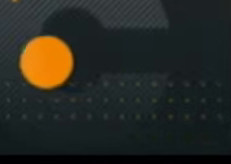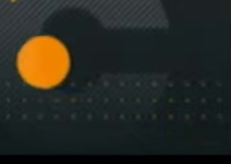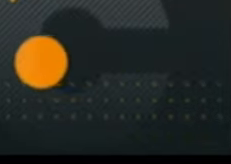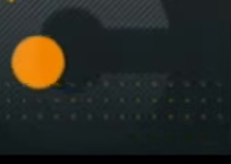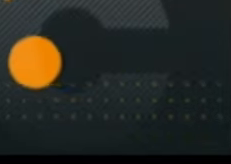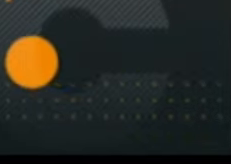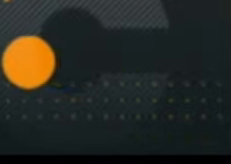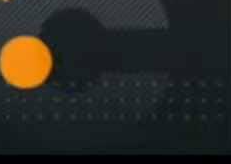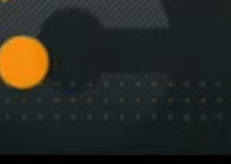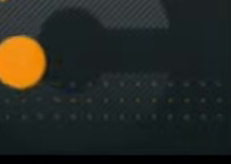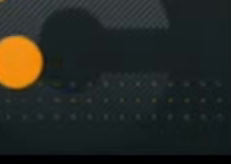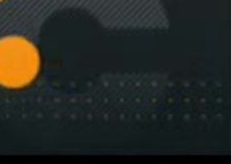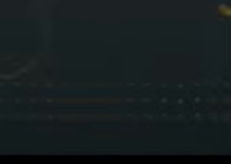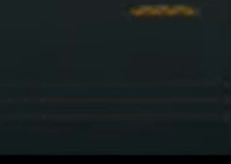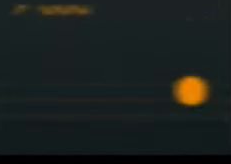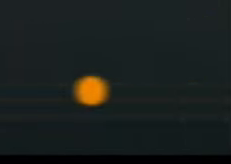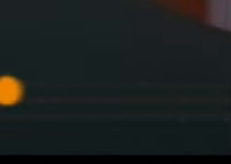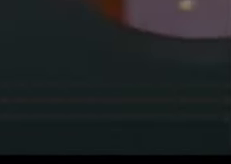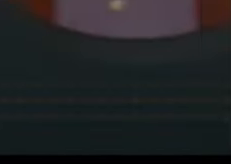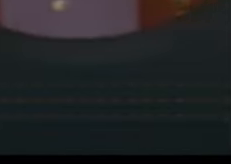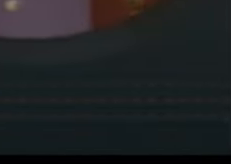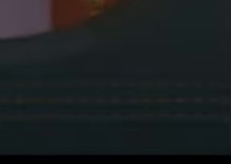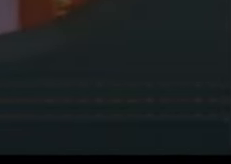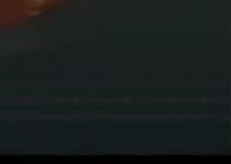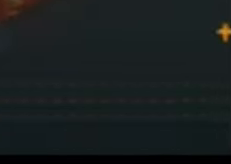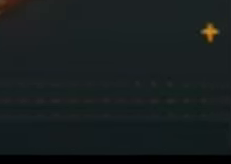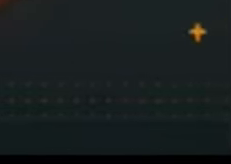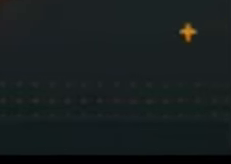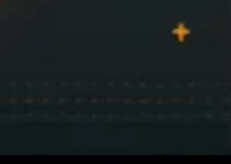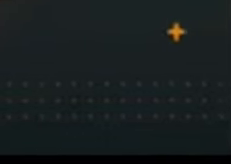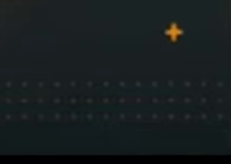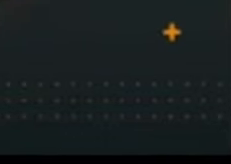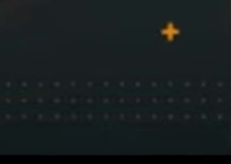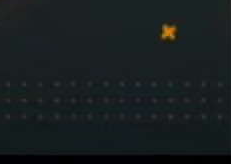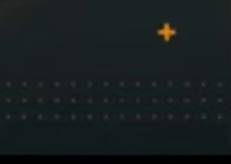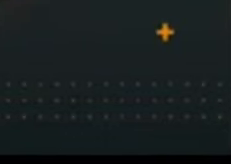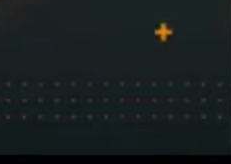0783440521 na Gerard Uiso kwa namba 0739